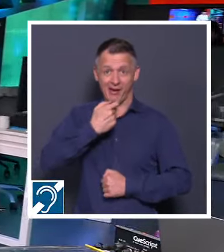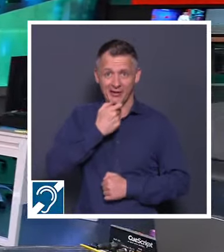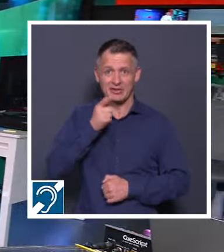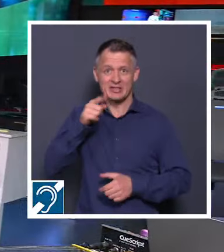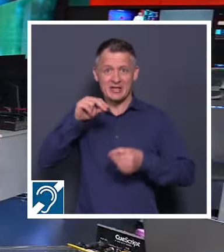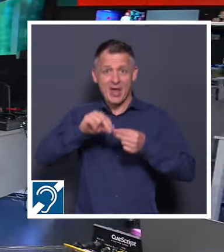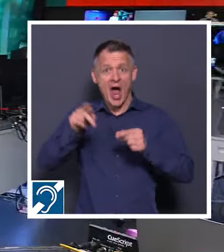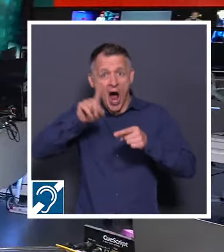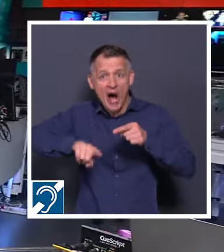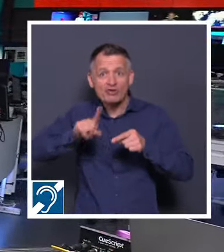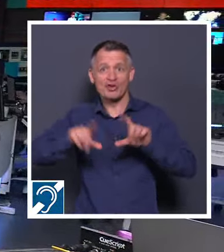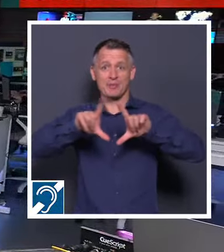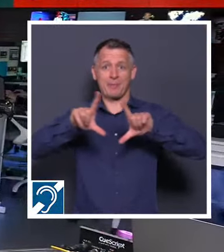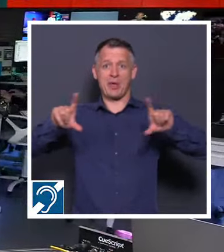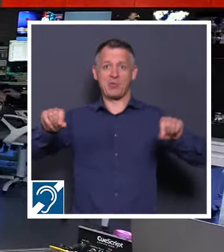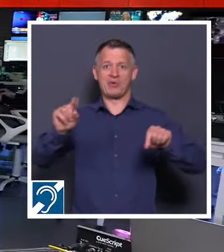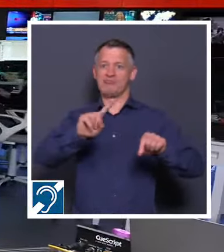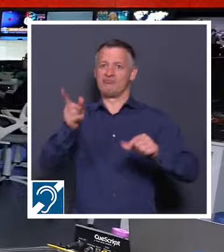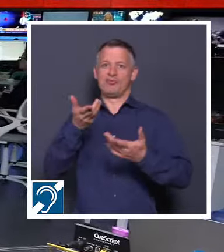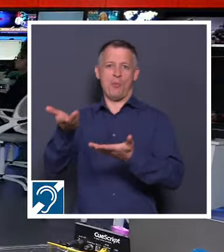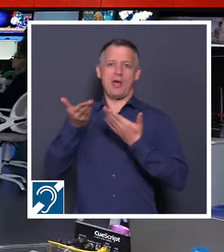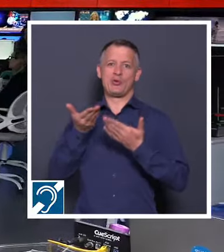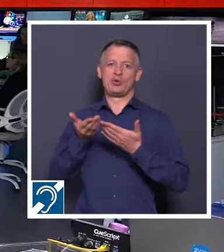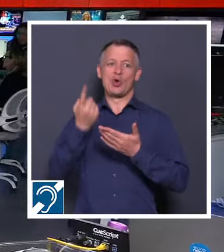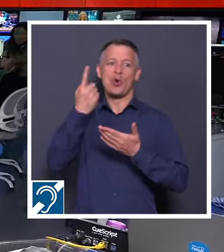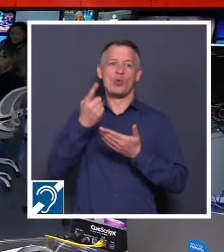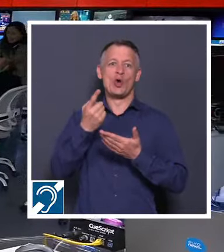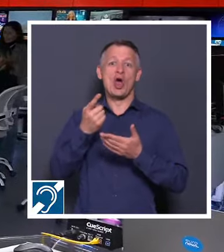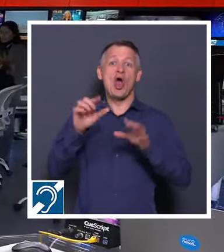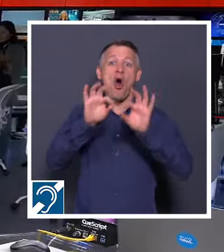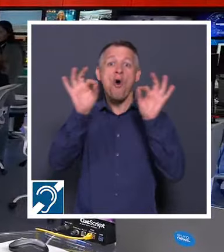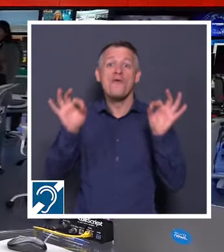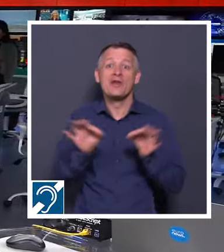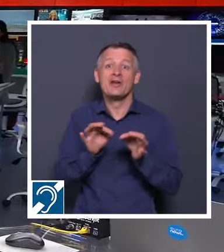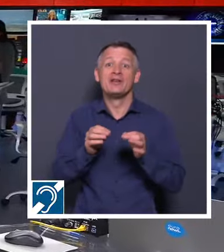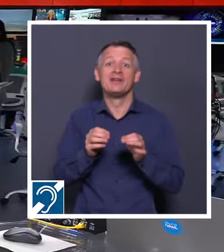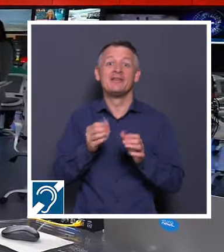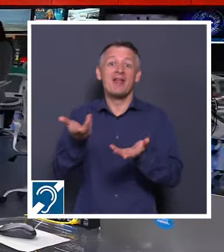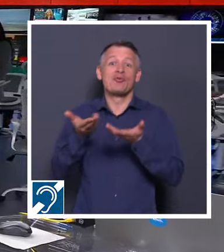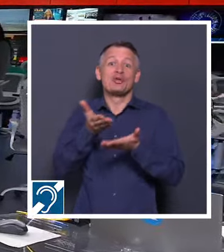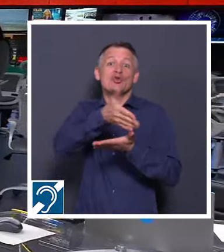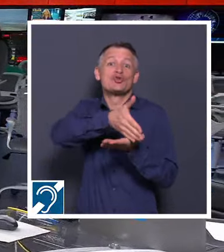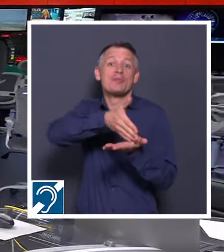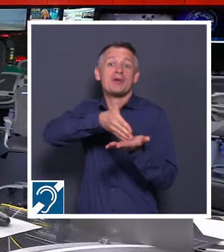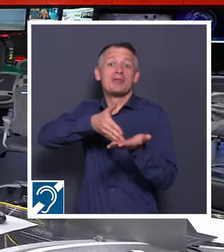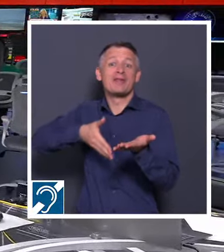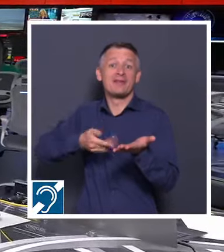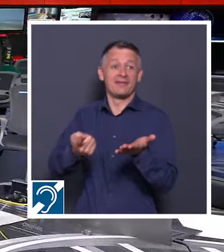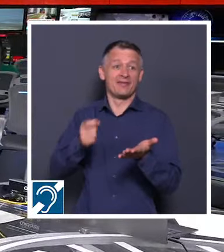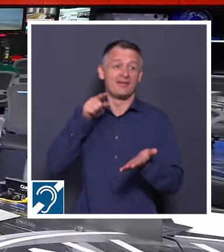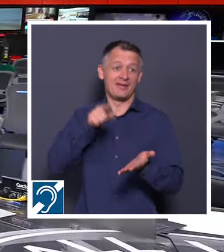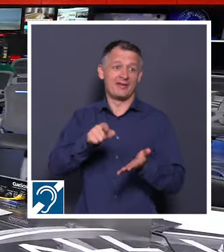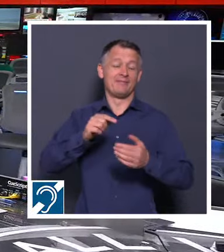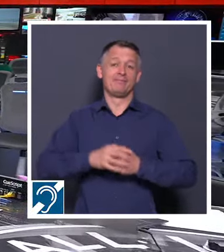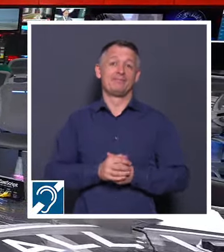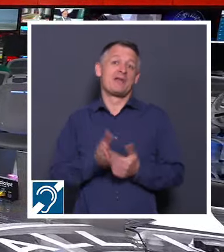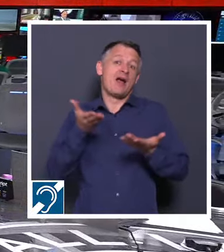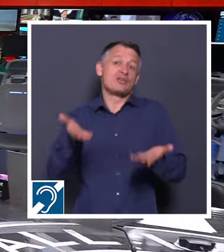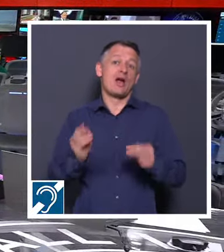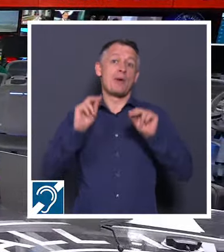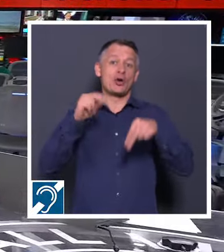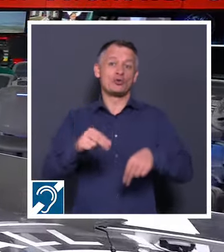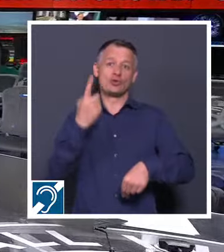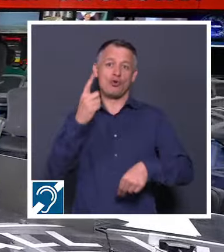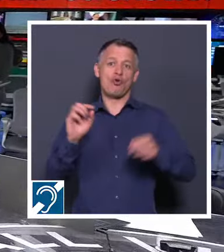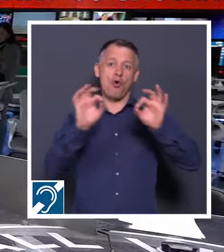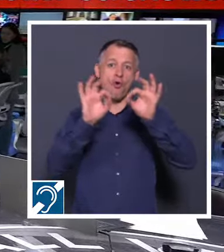că aceeași bancnotă nu ne mai aduce un covrig întreg, ci doar jumătate din el. Așa am ajuns ca un